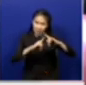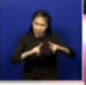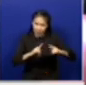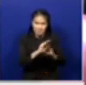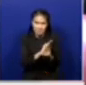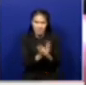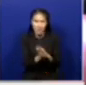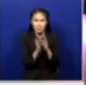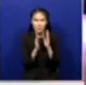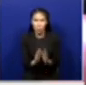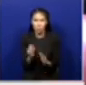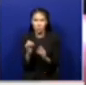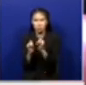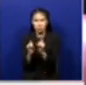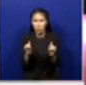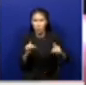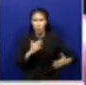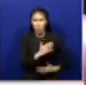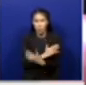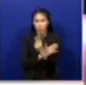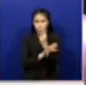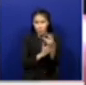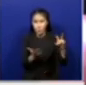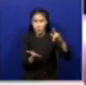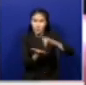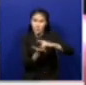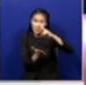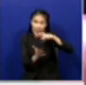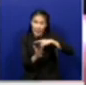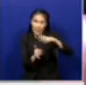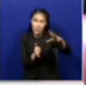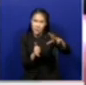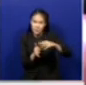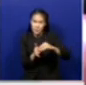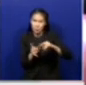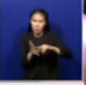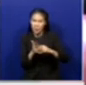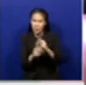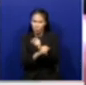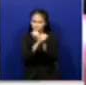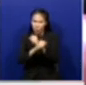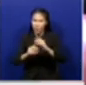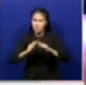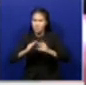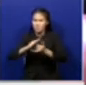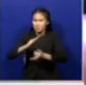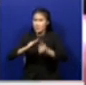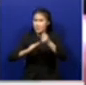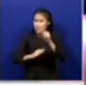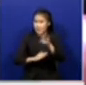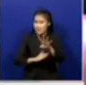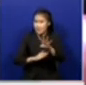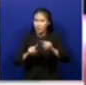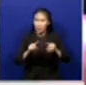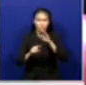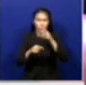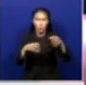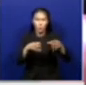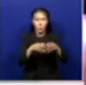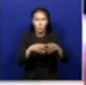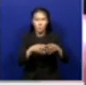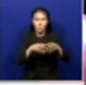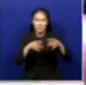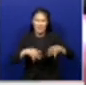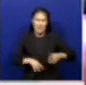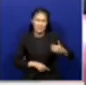ที่เป็นกลุ่มเสี่ยงที่กลับมาในประเทศแต่แล้วเมื่อเวลาเอาเข้าจริงๆกลุ่มเสี่ยงที่กลับมาผมจำได้ว่า